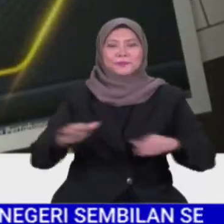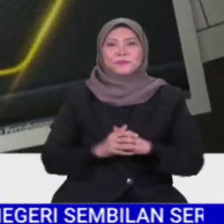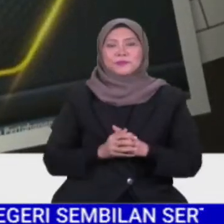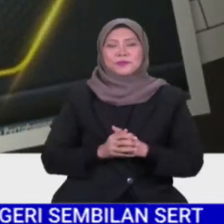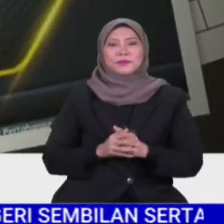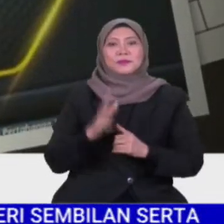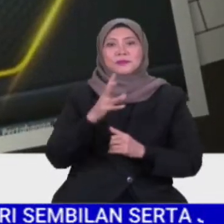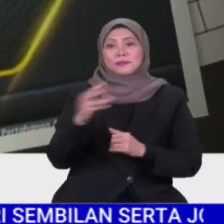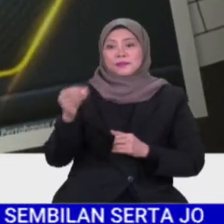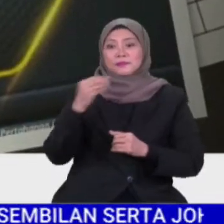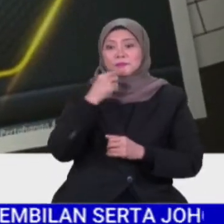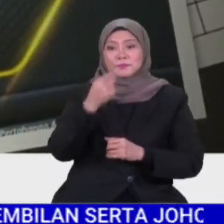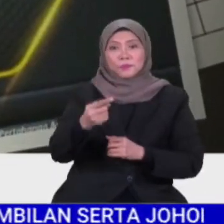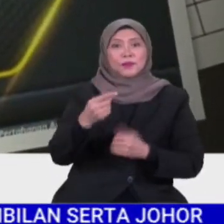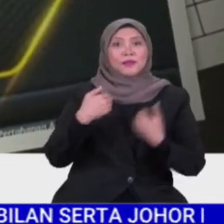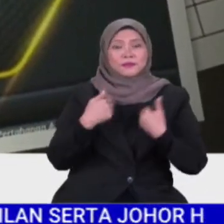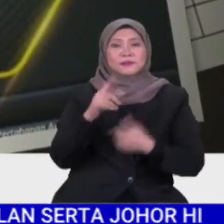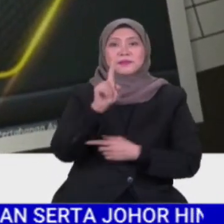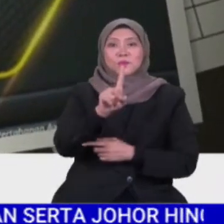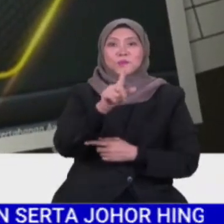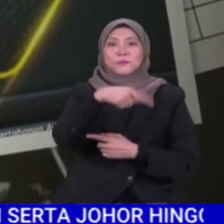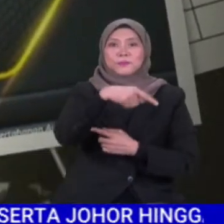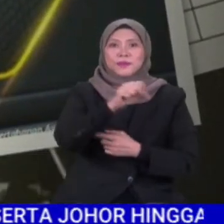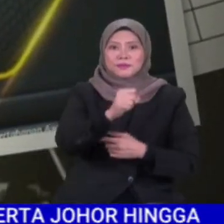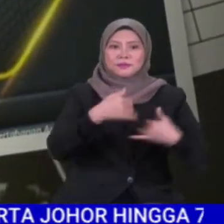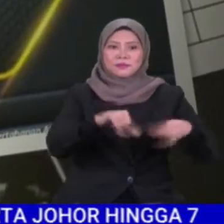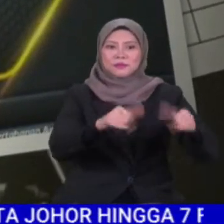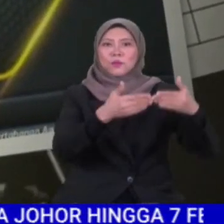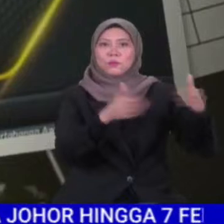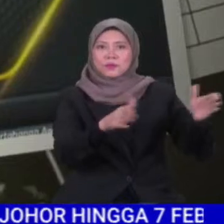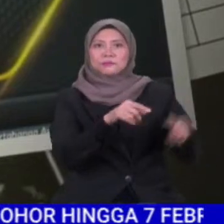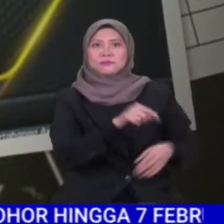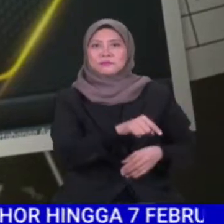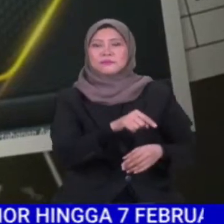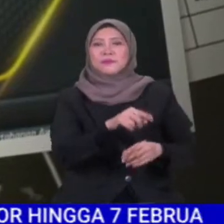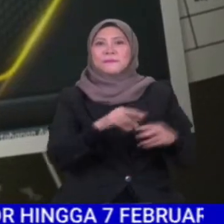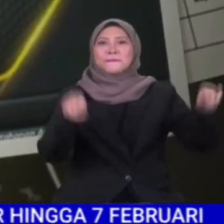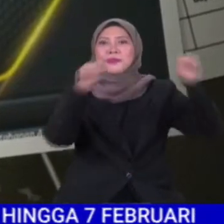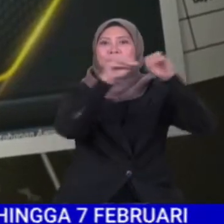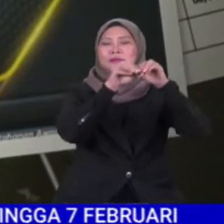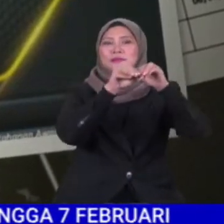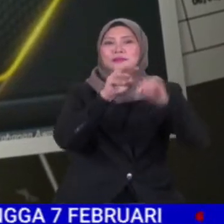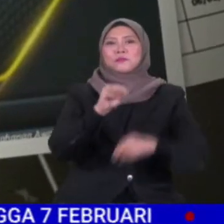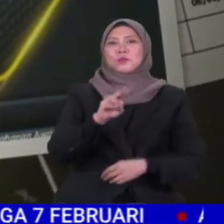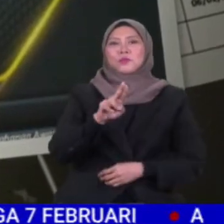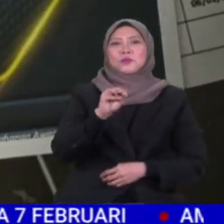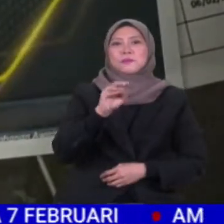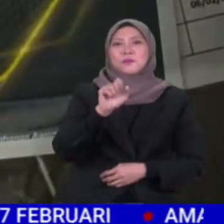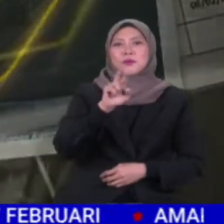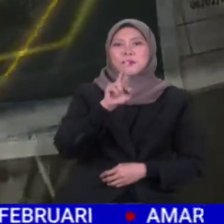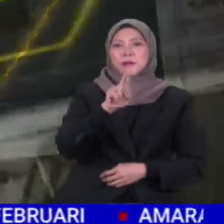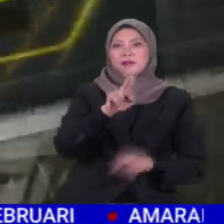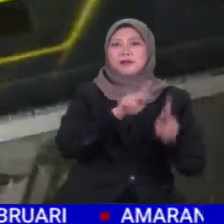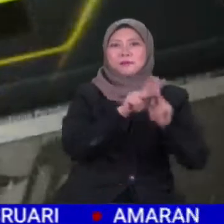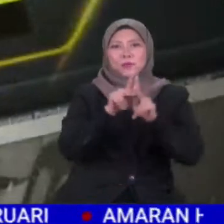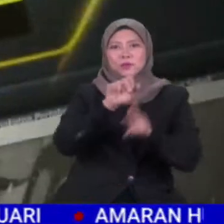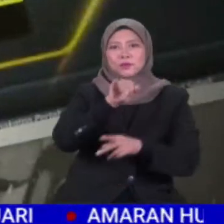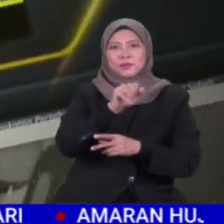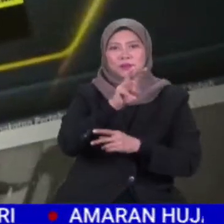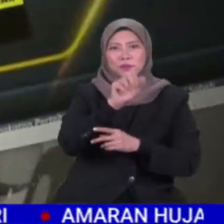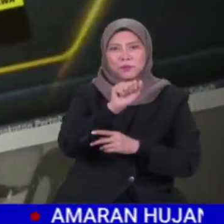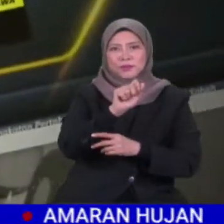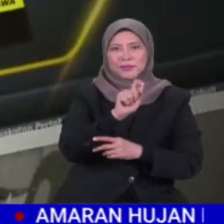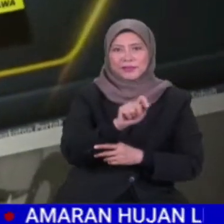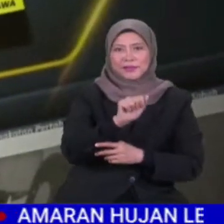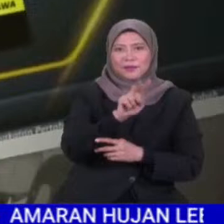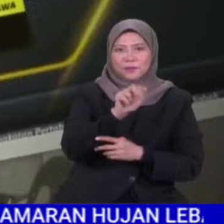Kenyataan sama turut menyebut hanya sebuah PPS masih beroperasi iaitu Masjid Al-Munawara, Kampung Jawa di Tawau.